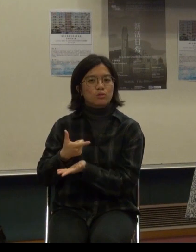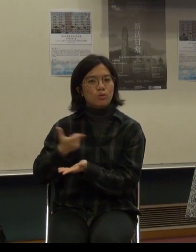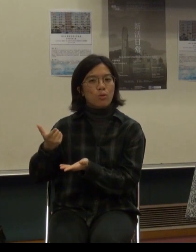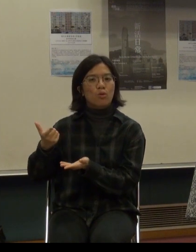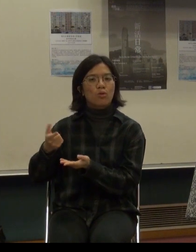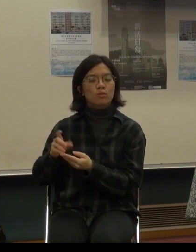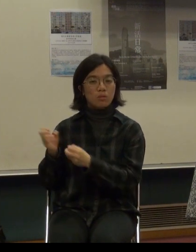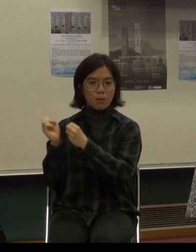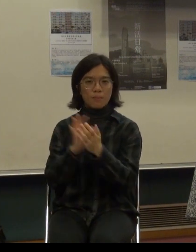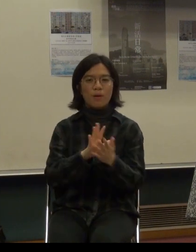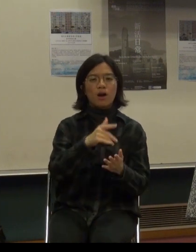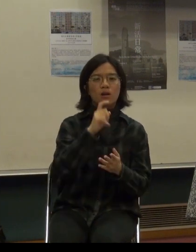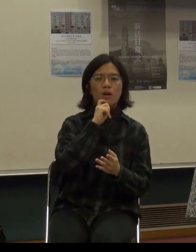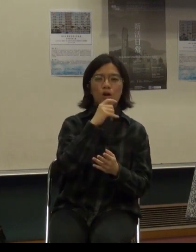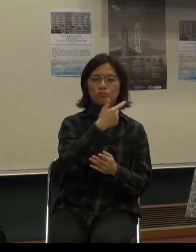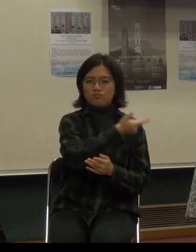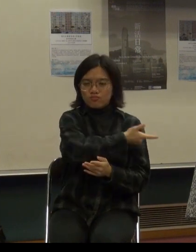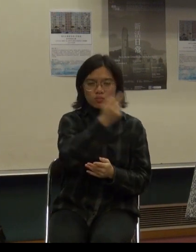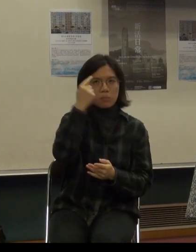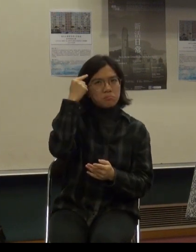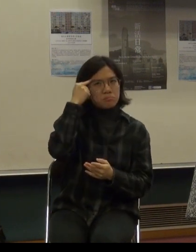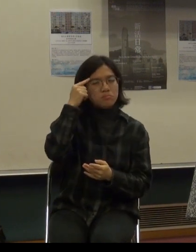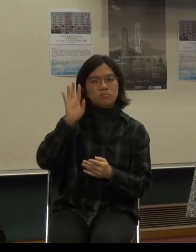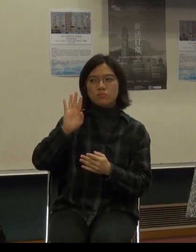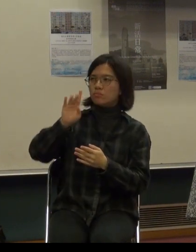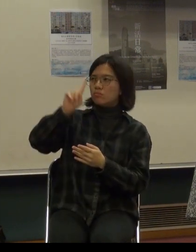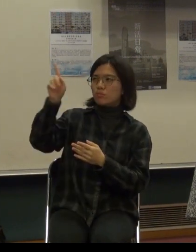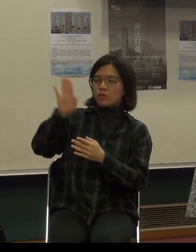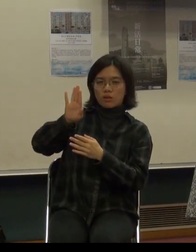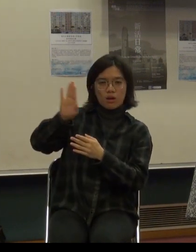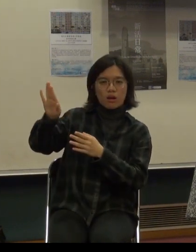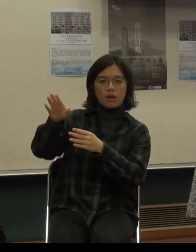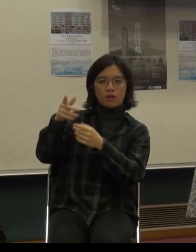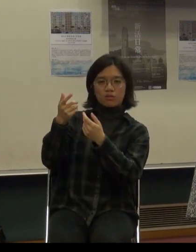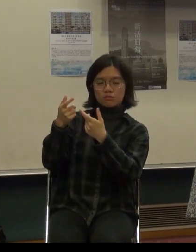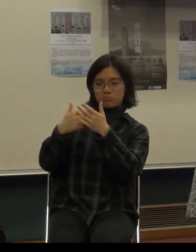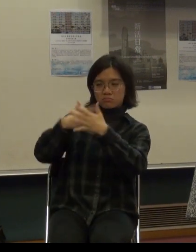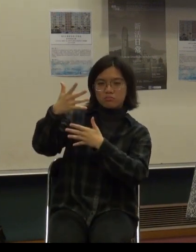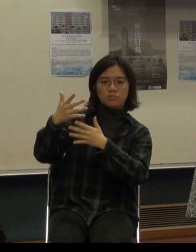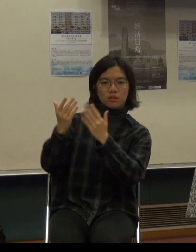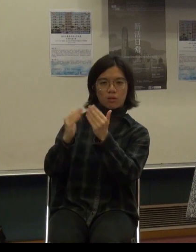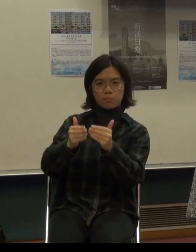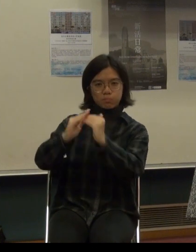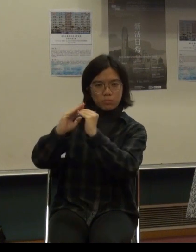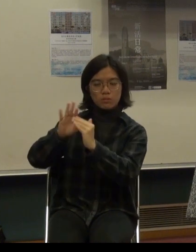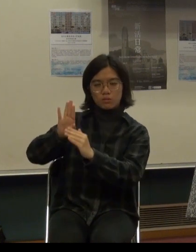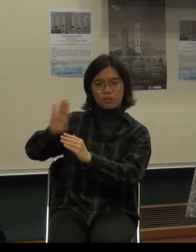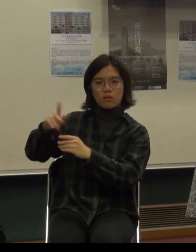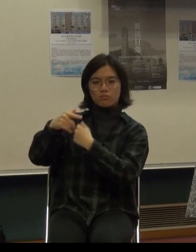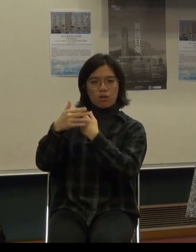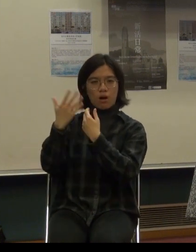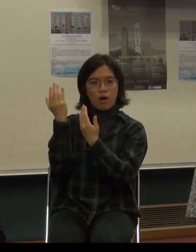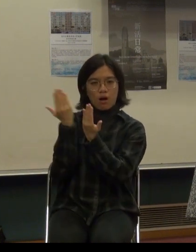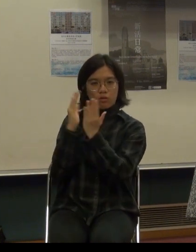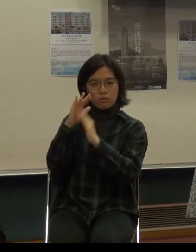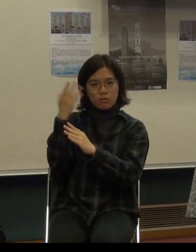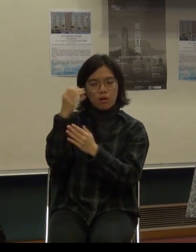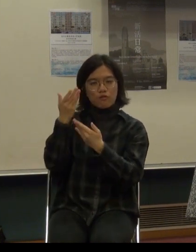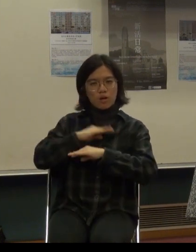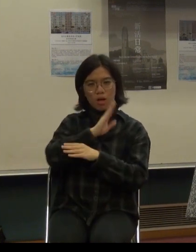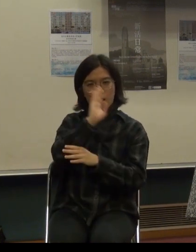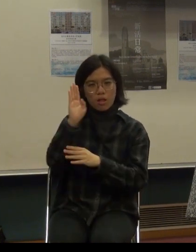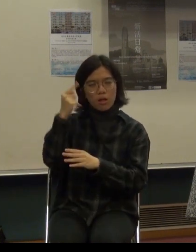將他們自己的作品，即是 Walter Gropius 自己的作品或者 Miss Van der Waal 自己的作品的風格呢，當作是包豪